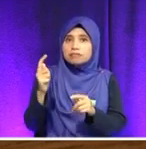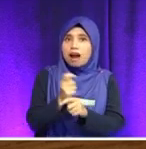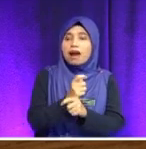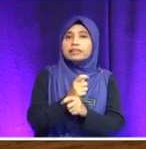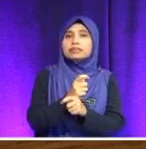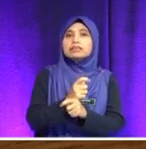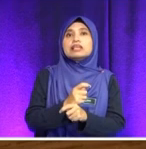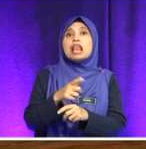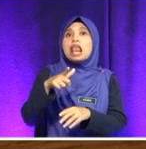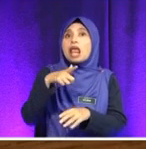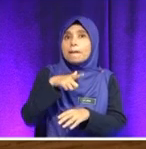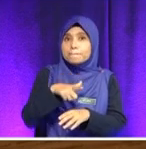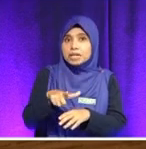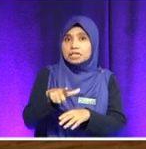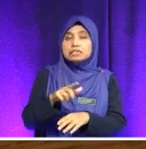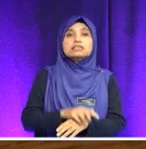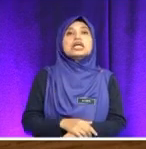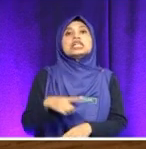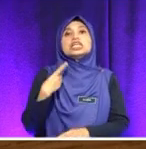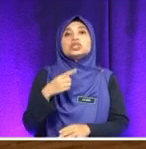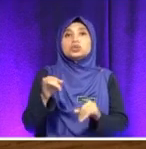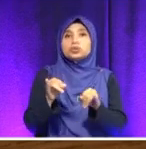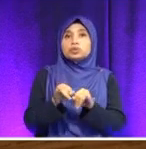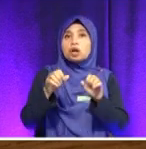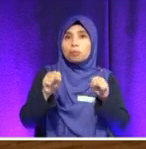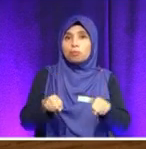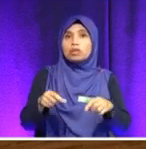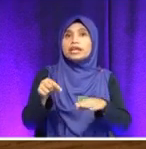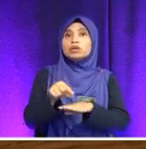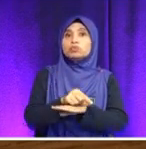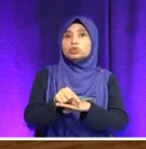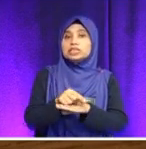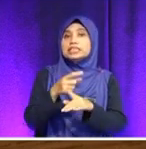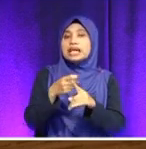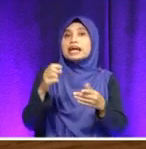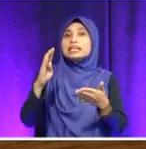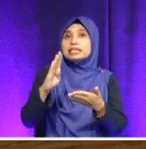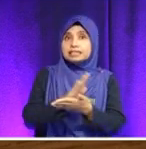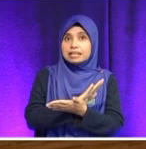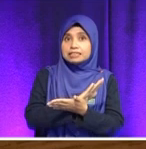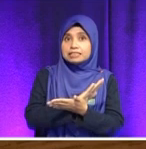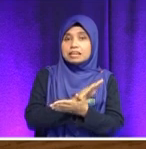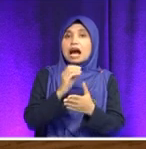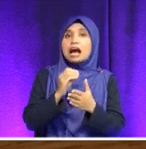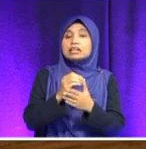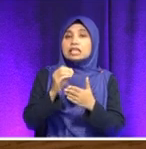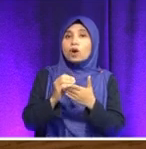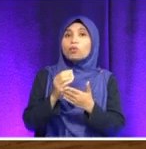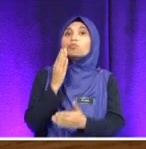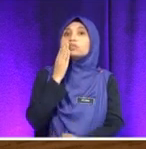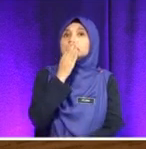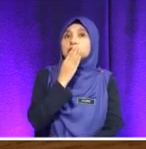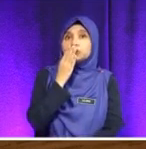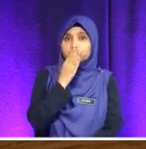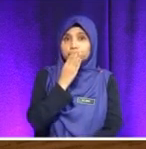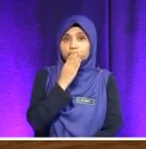saya. Okey, selain daripada itu kita juga boleh menggunakan napkin dari kertas, okey, ataupun tisu. Okey,